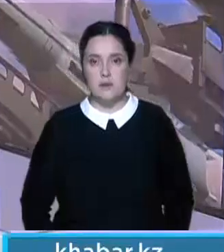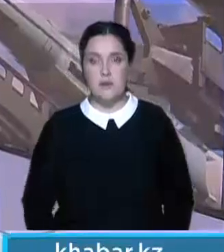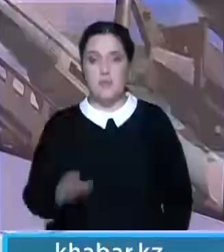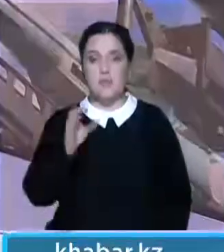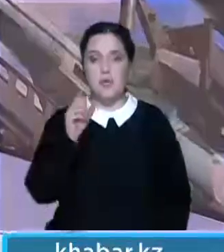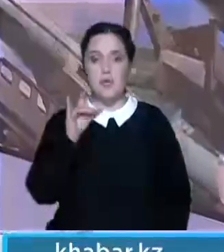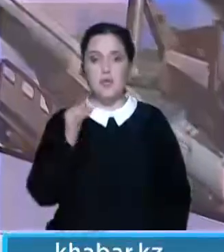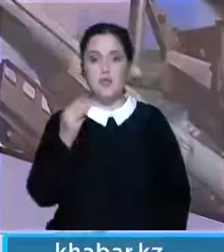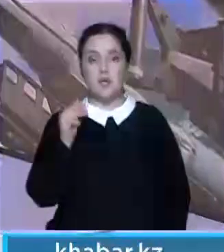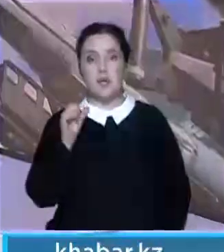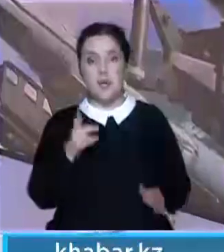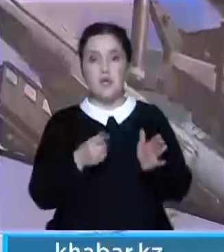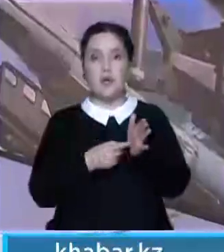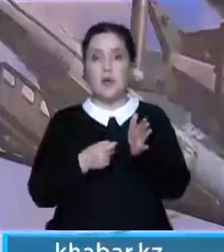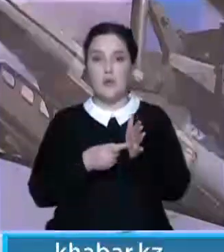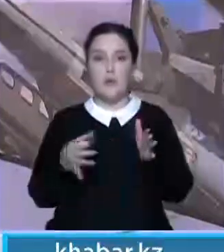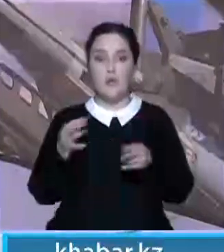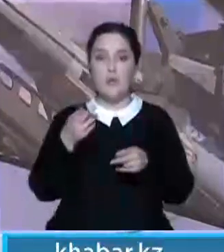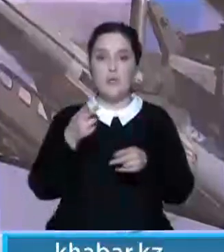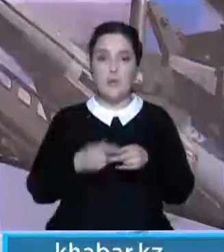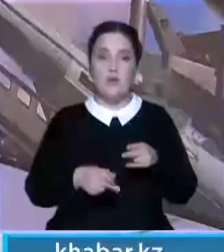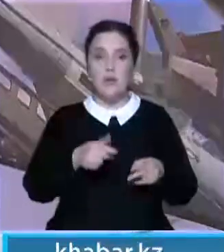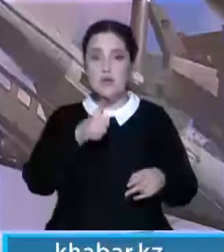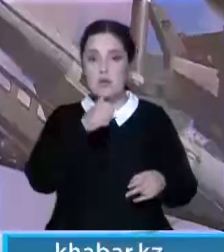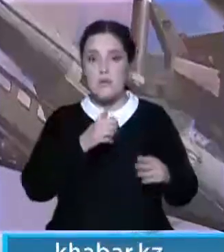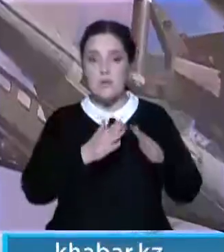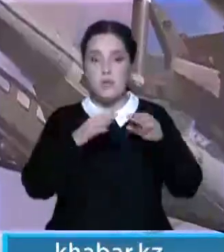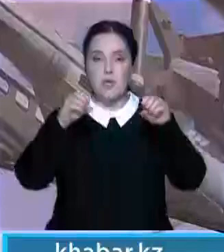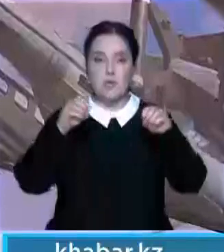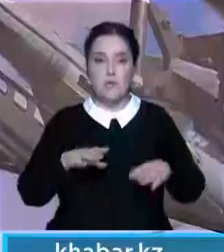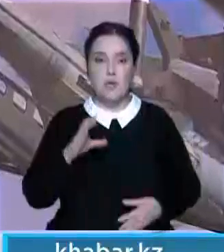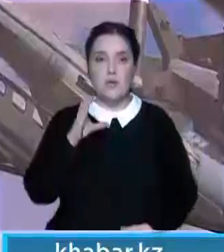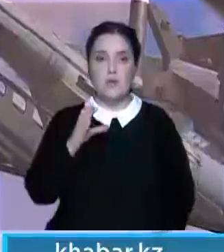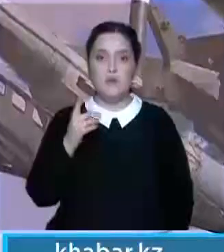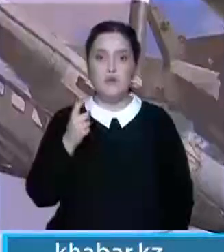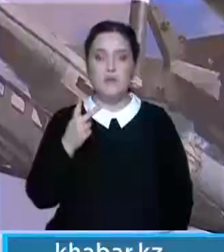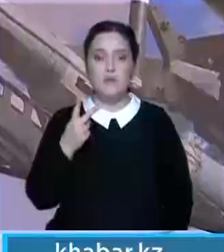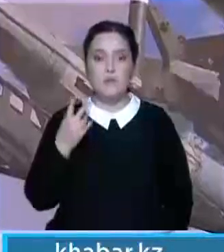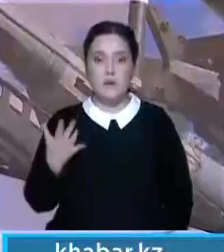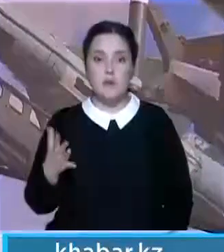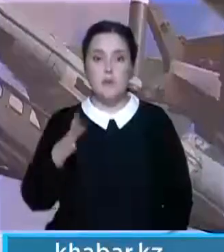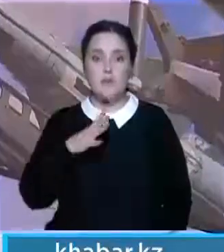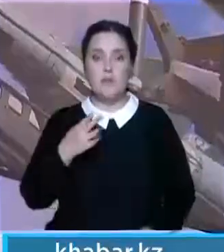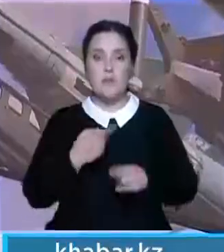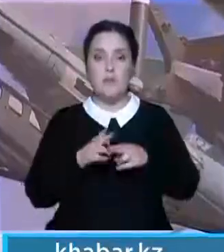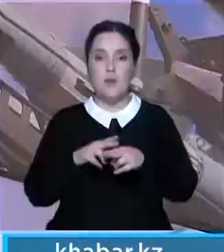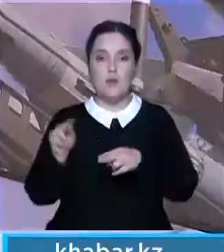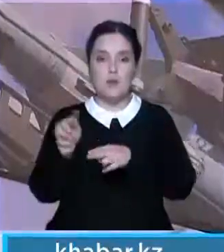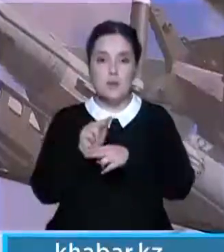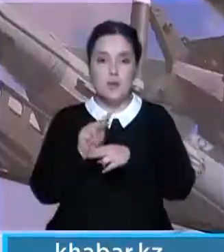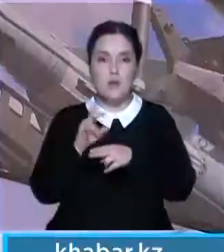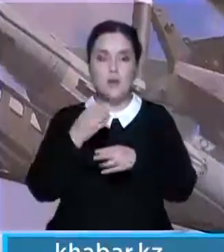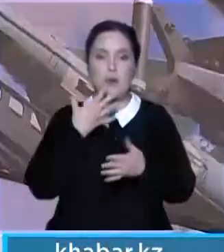На полигоне Сарышаган в Карагандинской области завершились испытания зенитно-ракетного комплекса С-125, который прошел